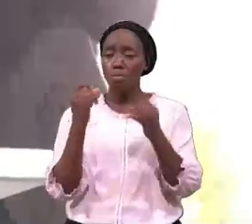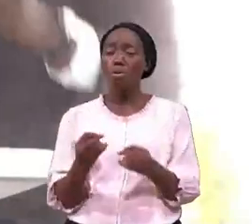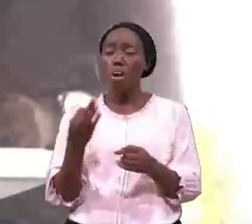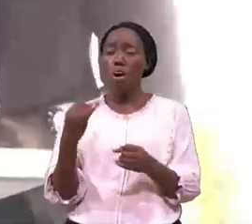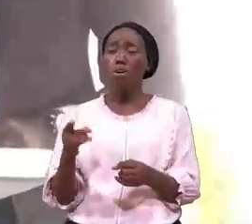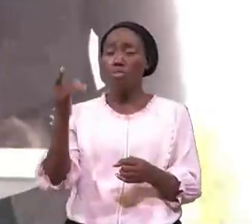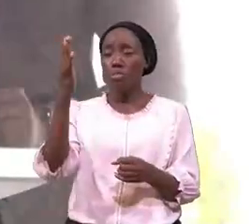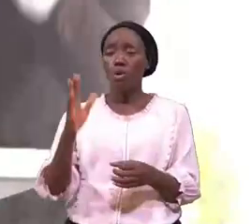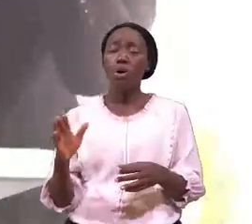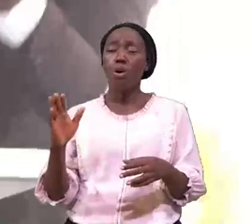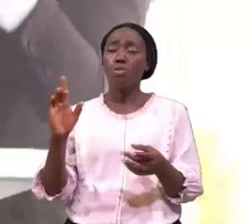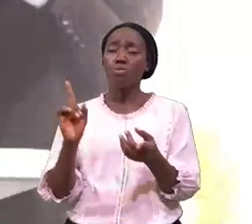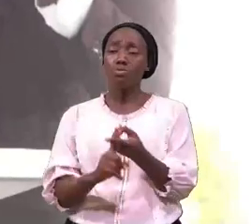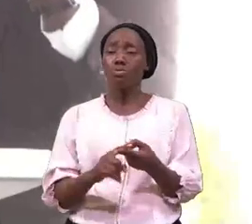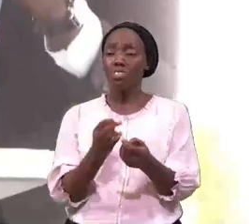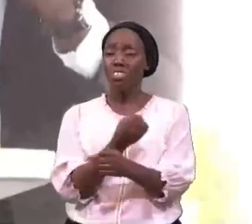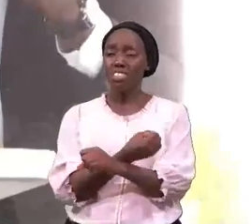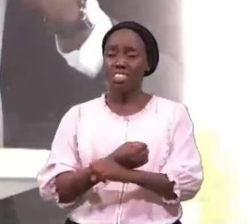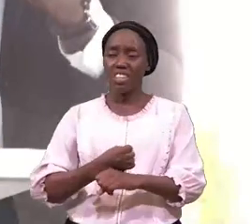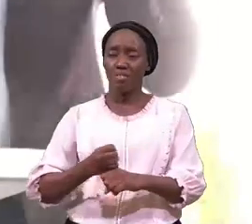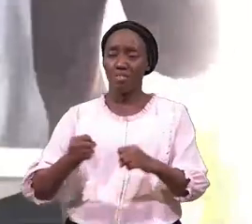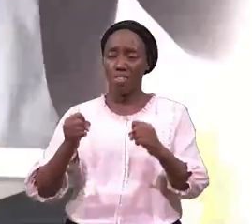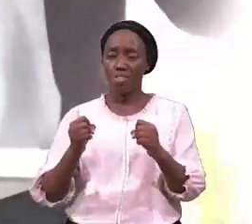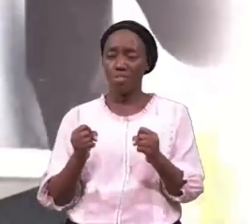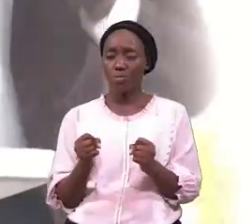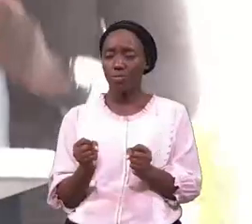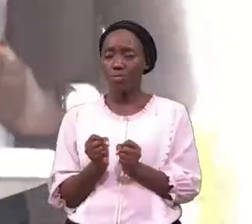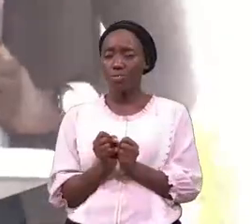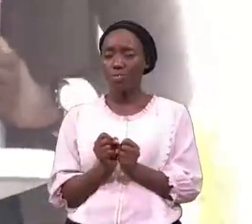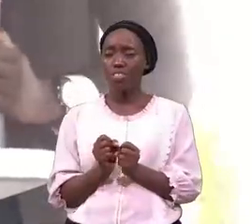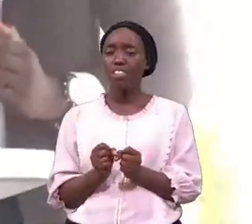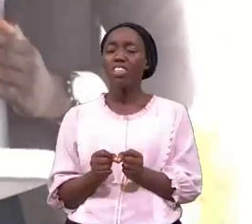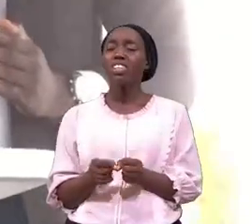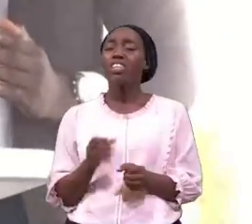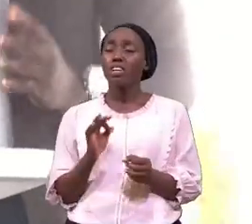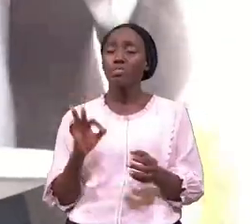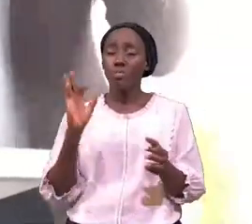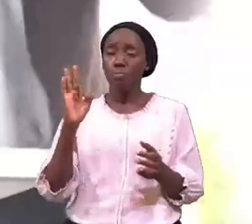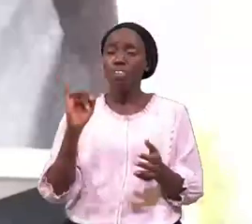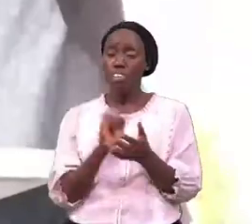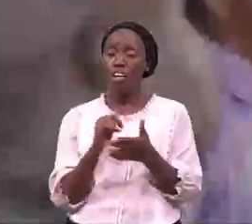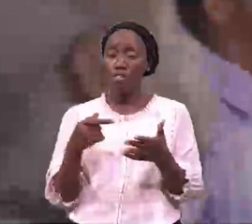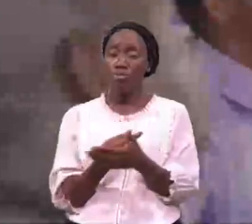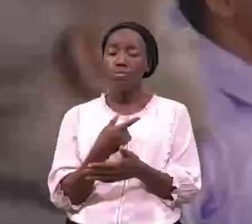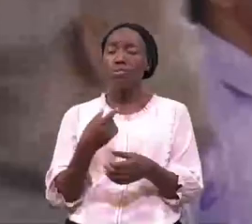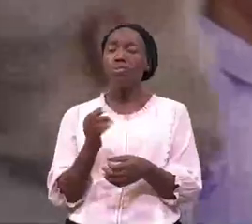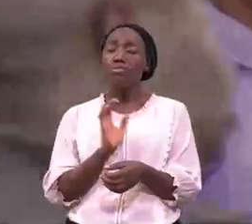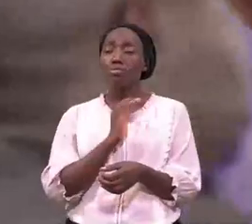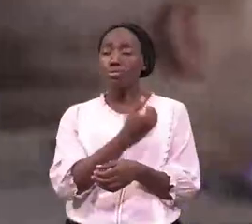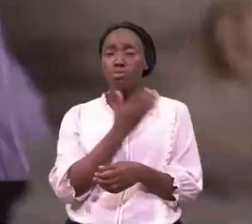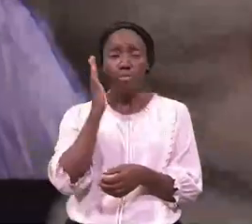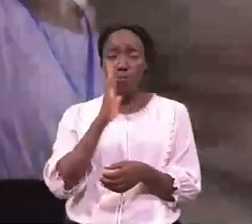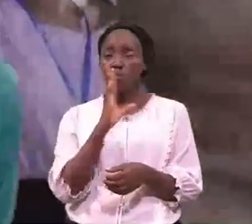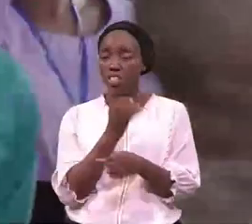que tu prêches l'évangile, les âmes seront sauvées. Si tu crois, dis Amen.